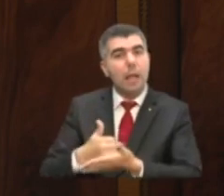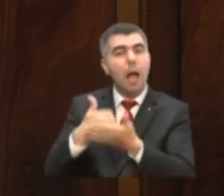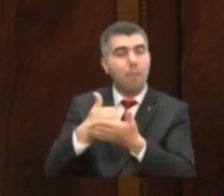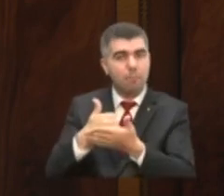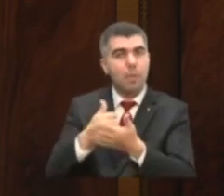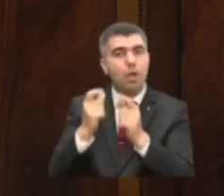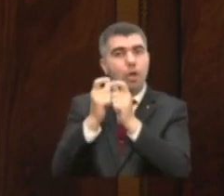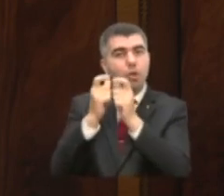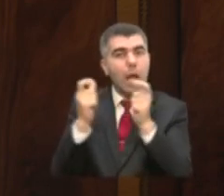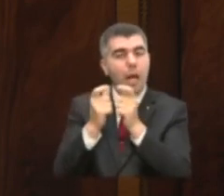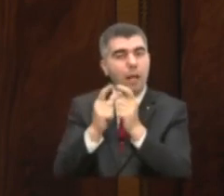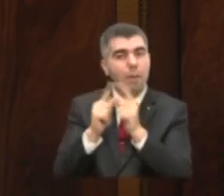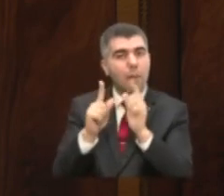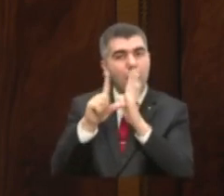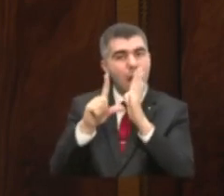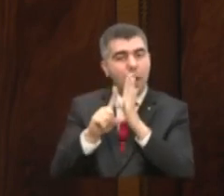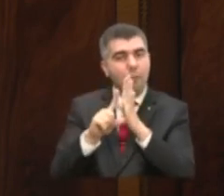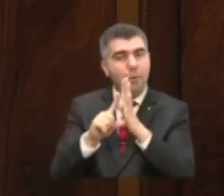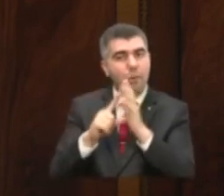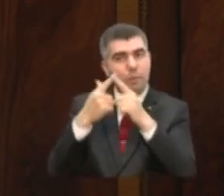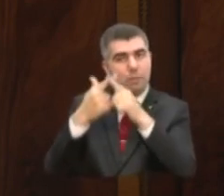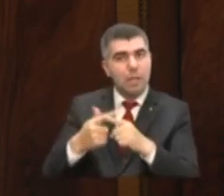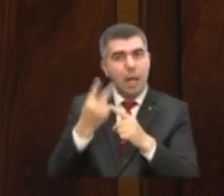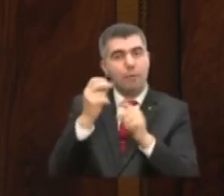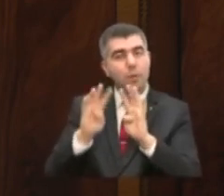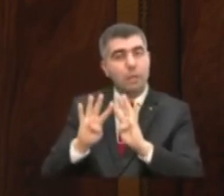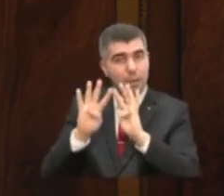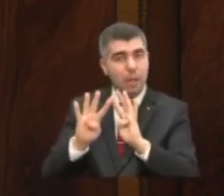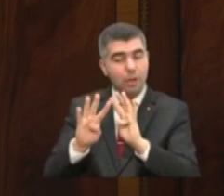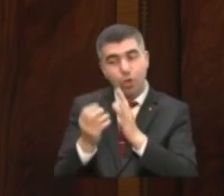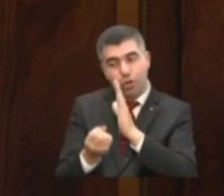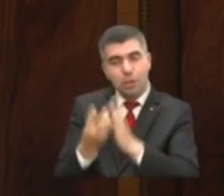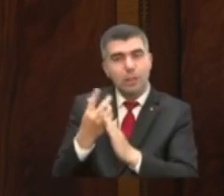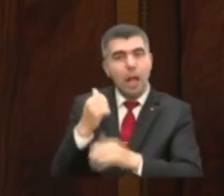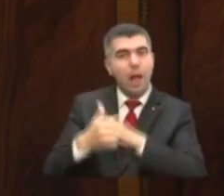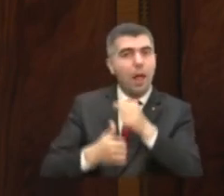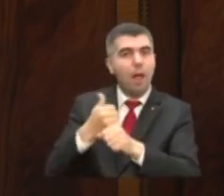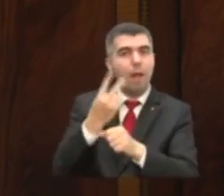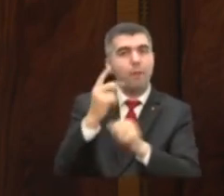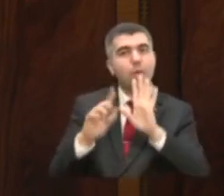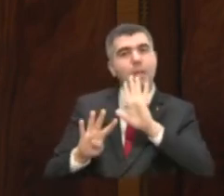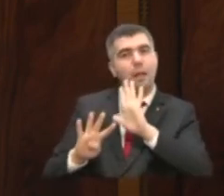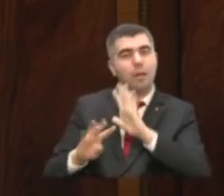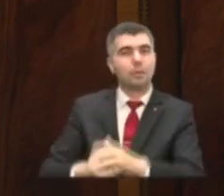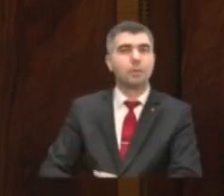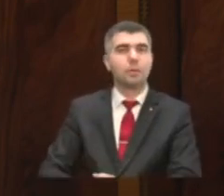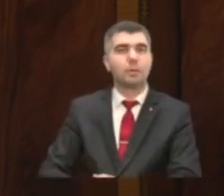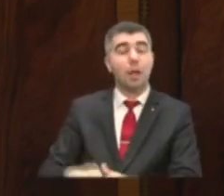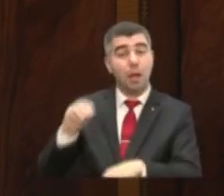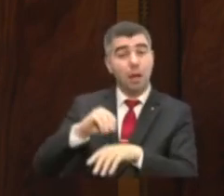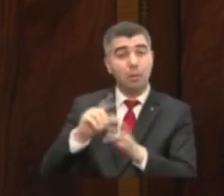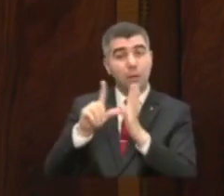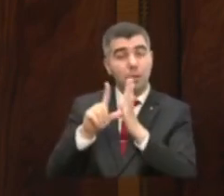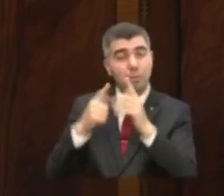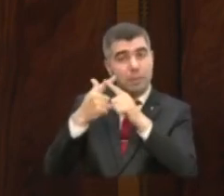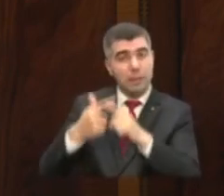برسم قانون المالية 2018 وبرسم مشروع قانون المالية 2019. وفيما يخص مشروع القانون